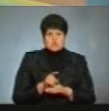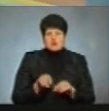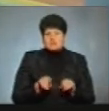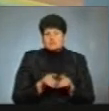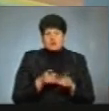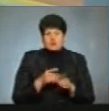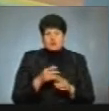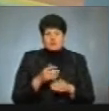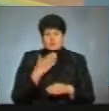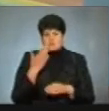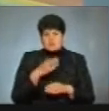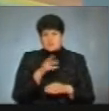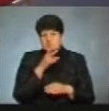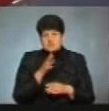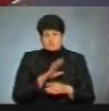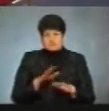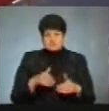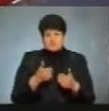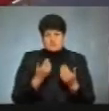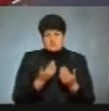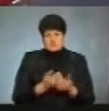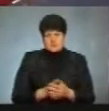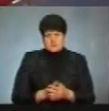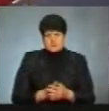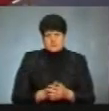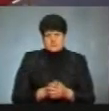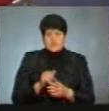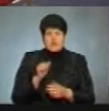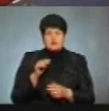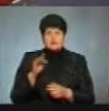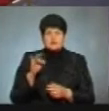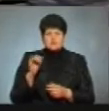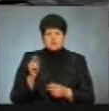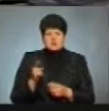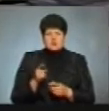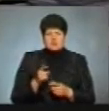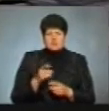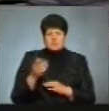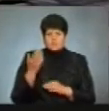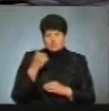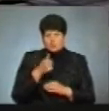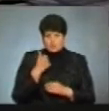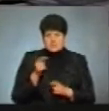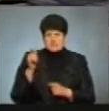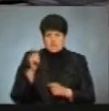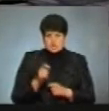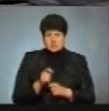а так останнім часом не звертались до нас атракціони, хоча в прошлому році